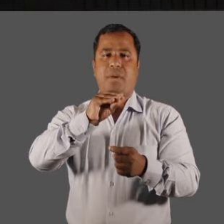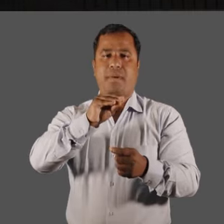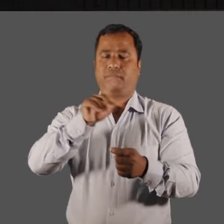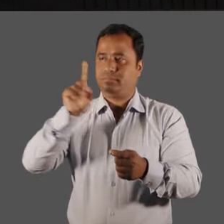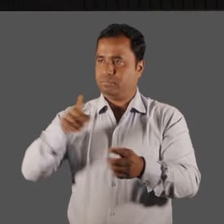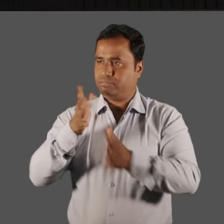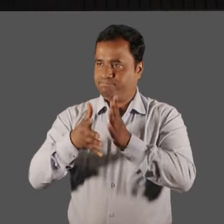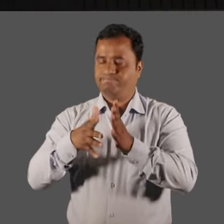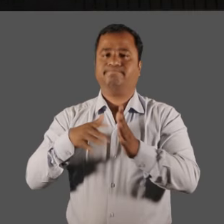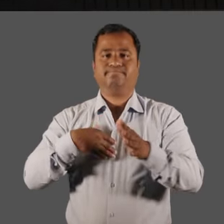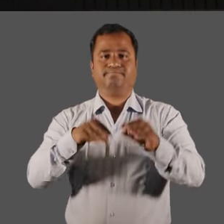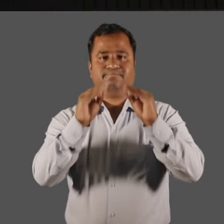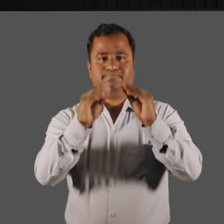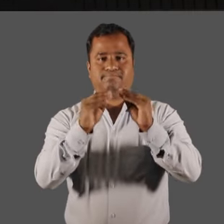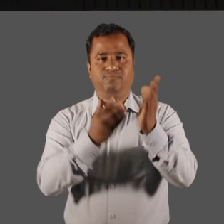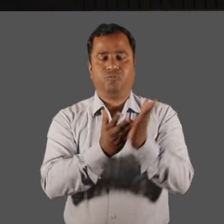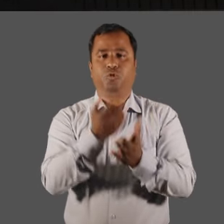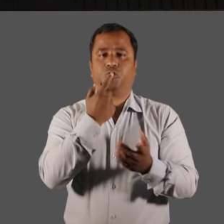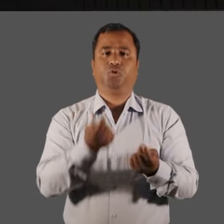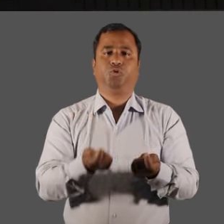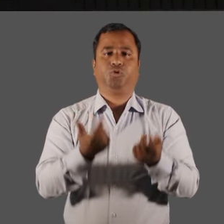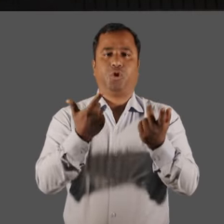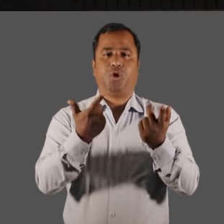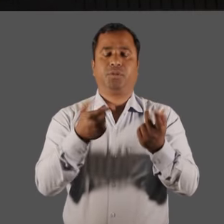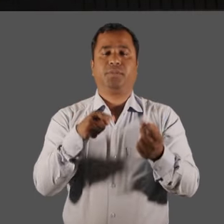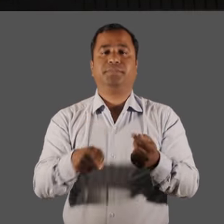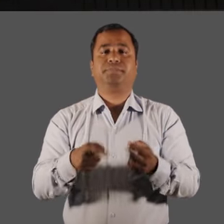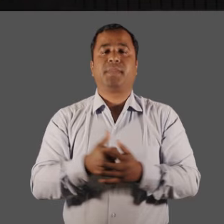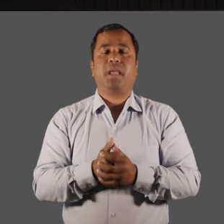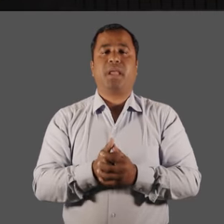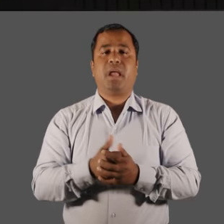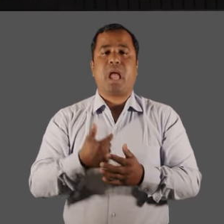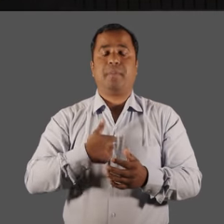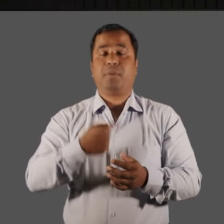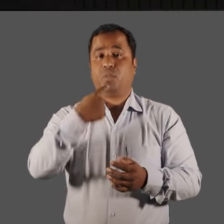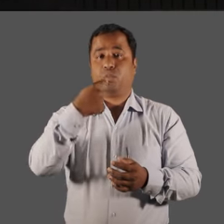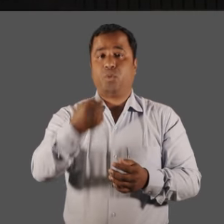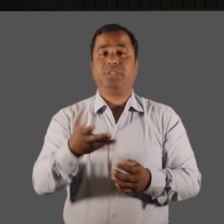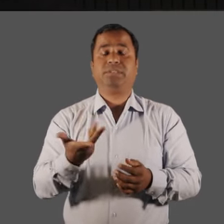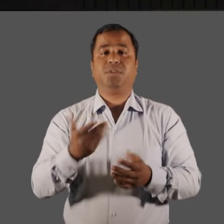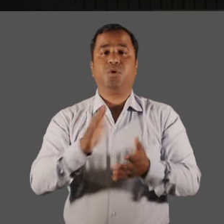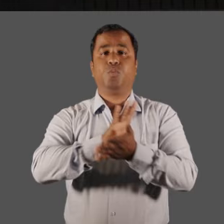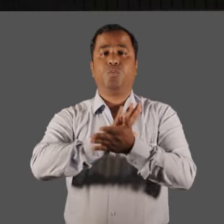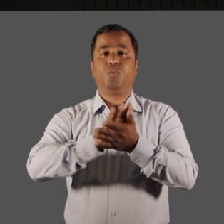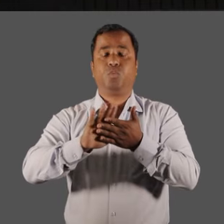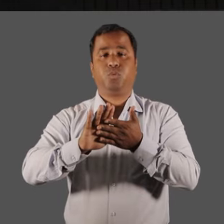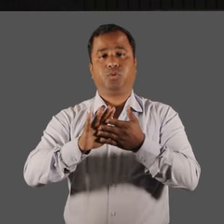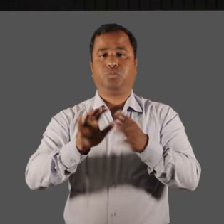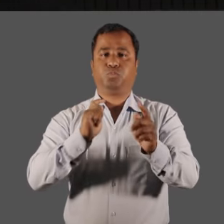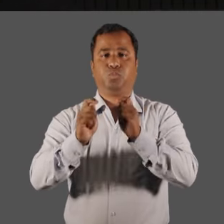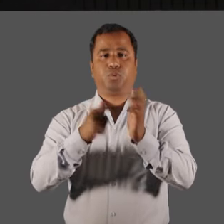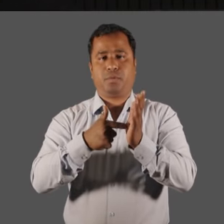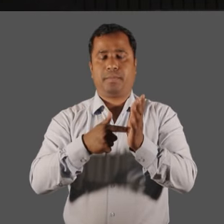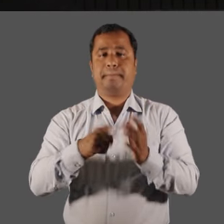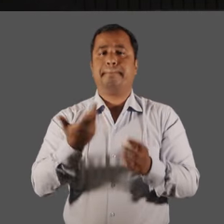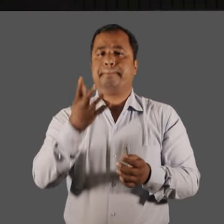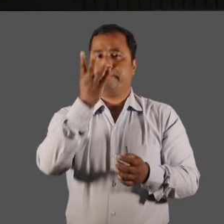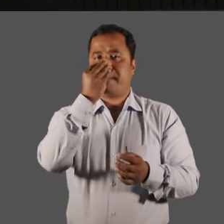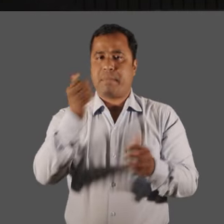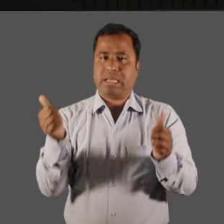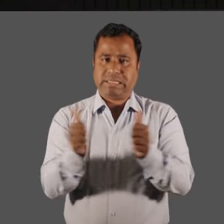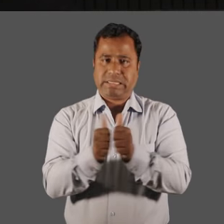ছিল যে ওই যাবে, ও গেলে আমার আমার যে প্রবলেমটা বা আমি যেটা বলতে চাচ্ছি সেটা আসলে ক্লিয়ারলি বলতে পারবো। হয়তো আমার